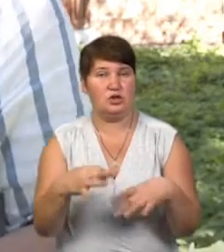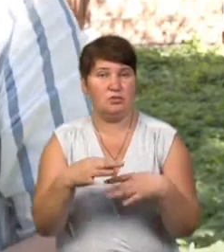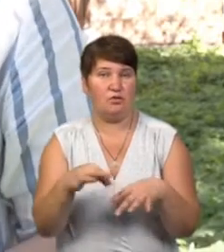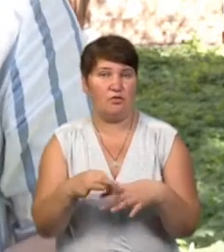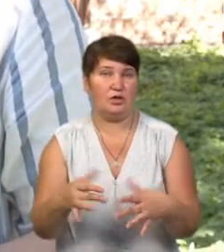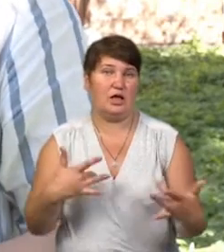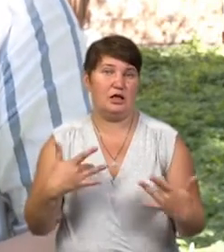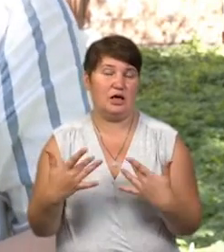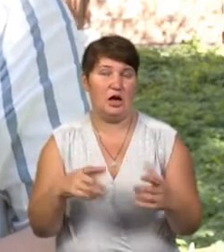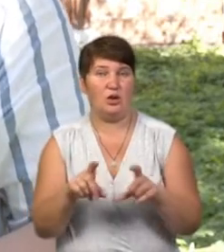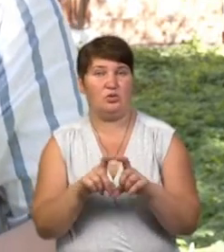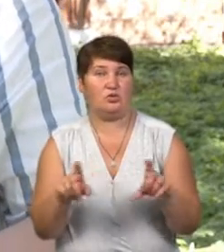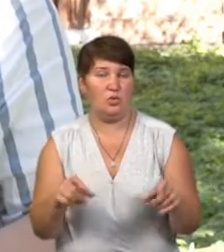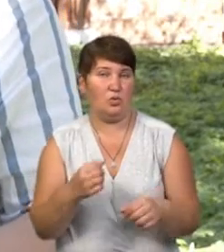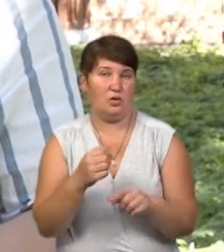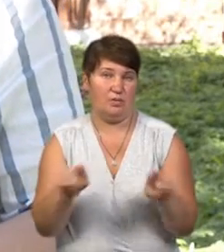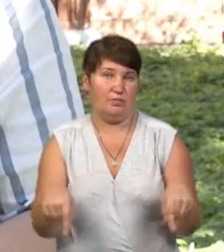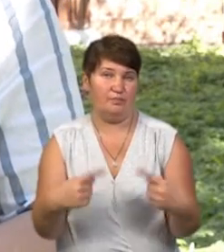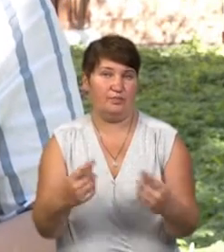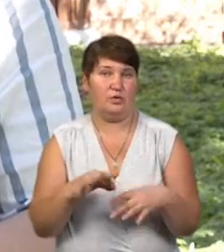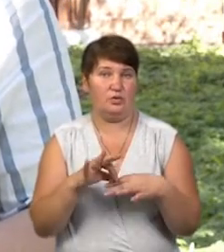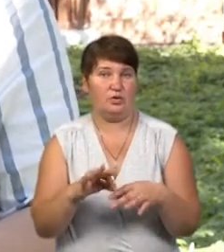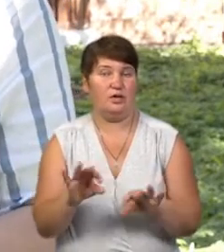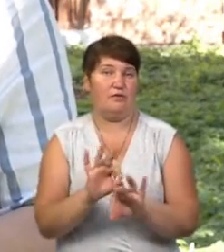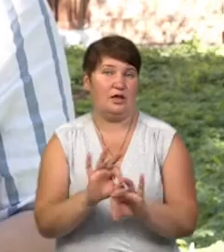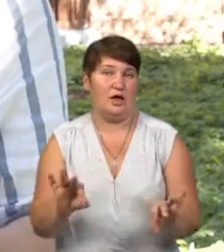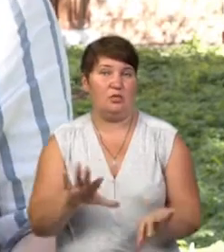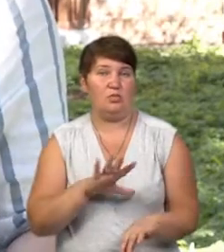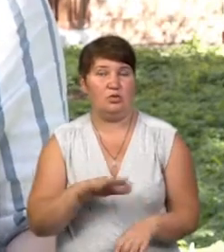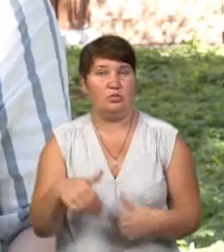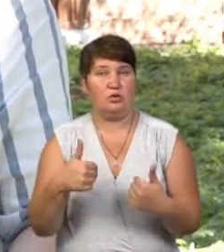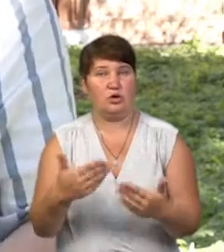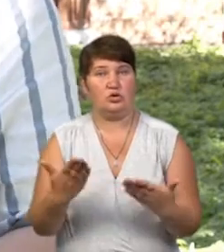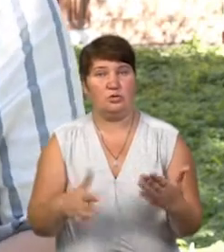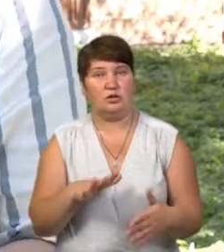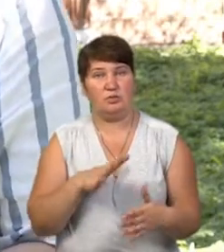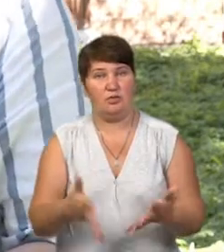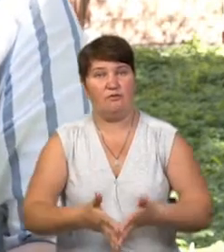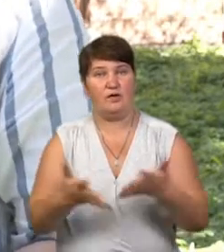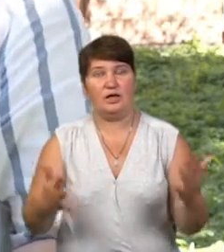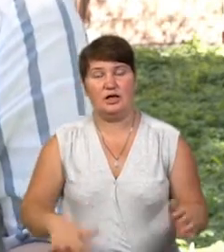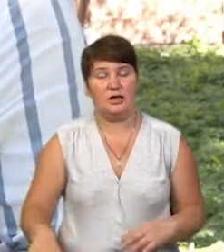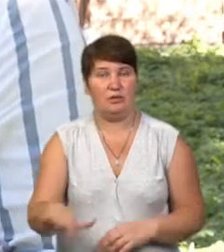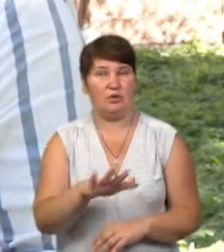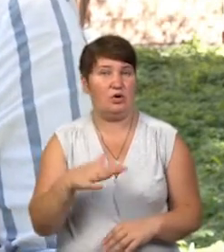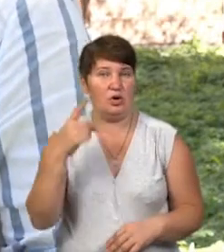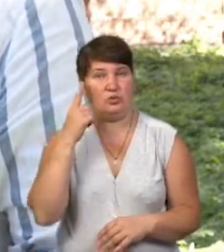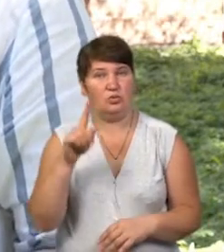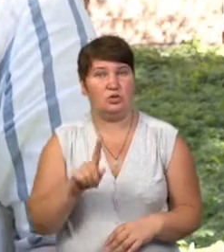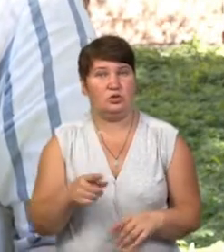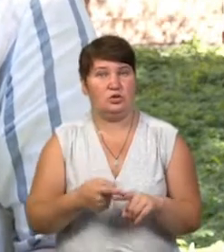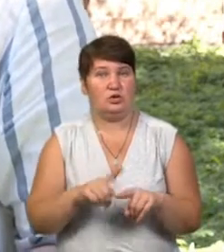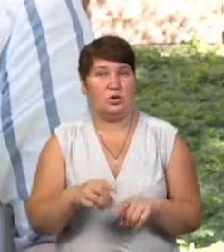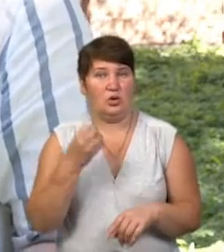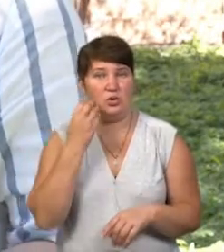школи робити. Взагалі, в ідеалі, мені здається, було б дуже добре, якби це теж був відкритий простір. Тобто, я не думаю, що це, коли буде